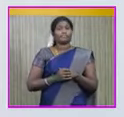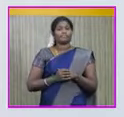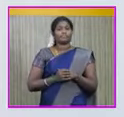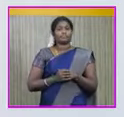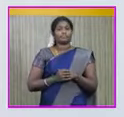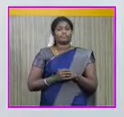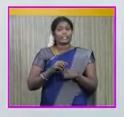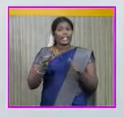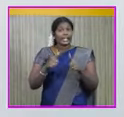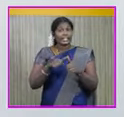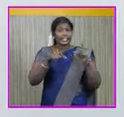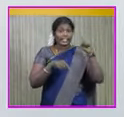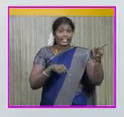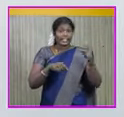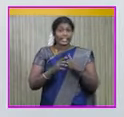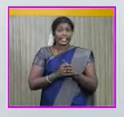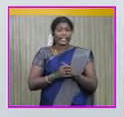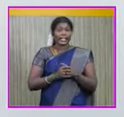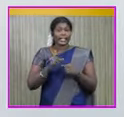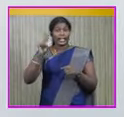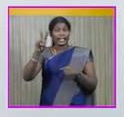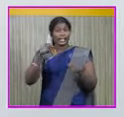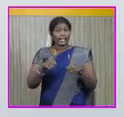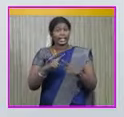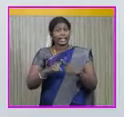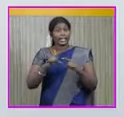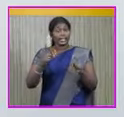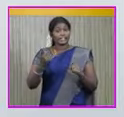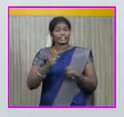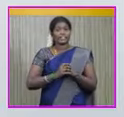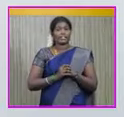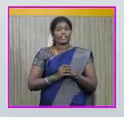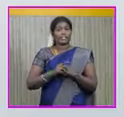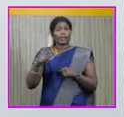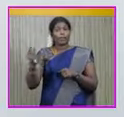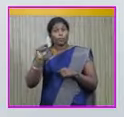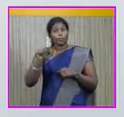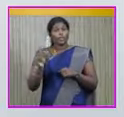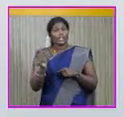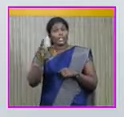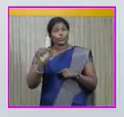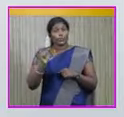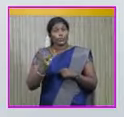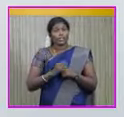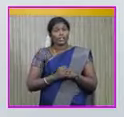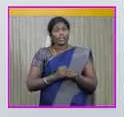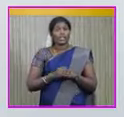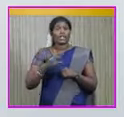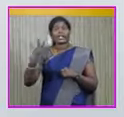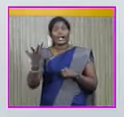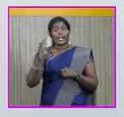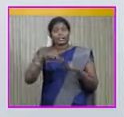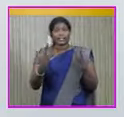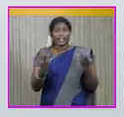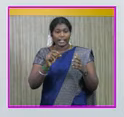புள்ளி ஏவில் ரெண்டு எக்ஸ் டிகிரி அப்படின்னு அமைஞ்சிருக்கு. அங்கே புள்ளி யூவில் நமக்கு காலியாக